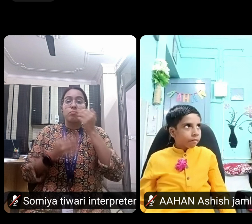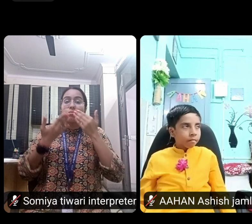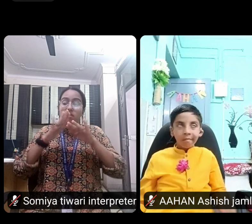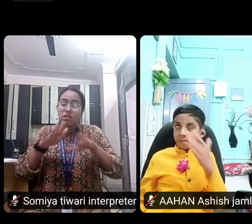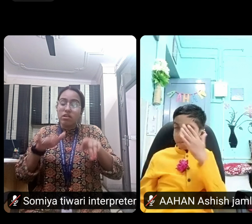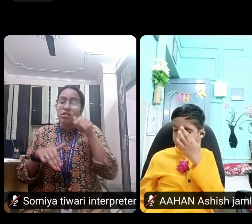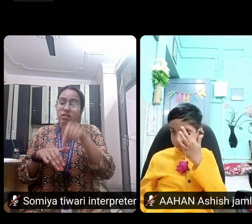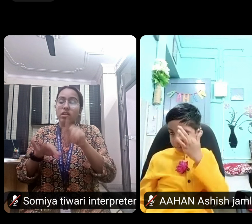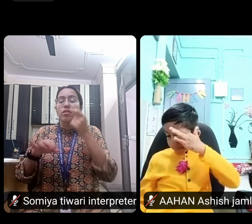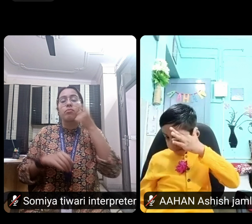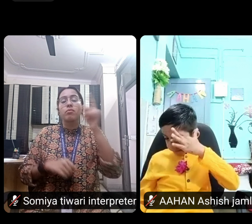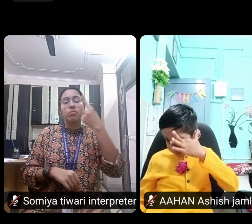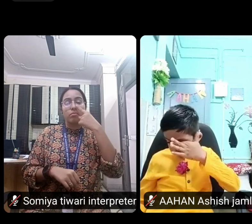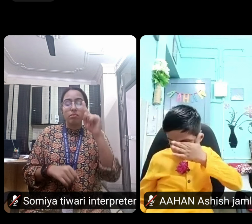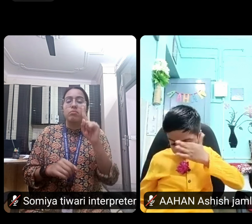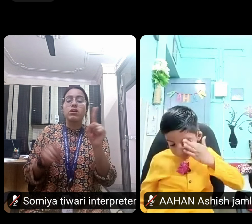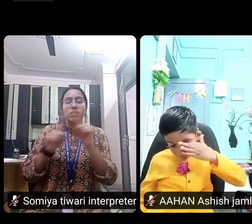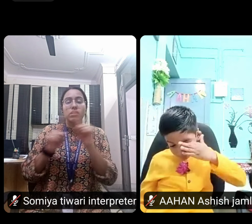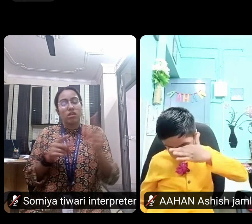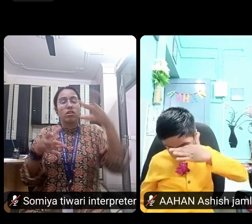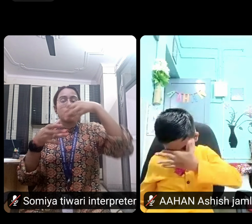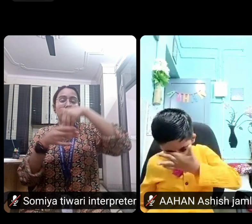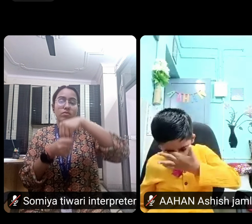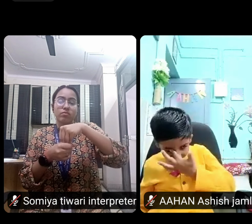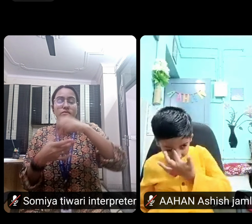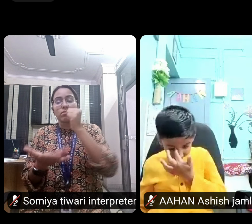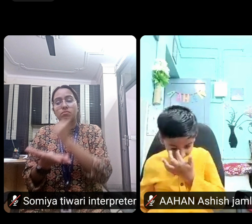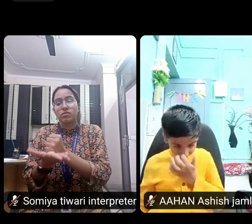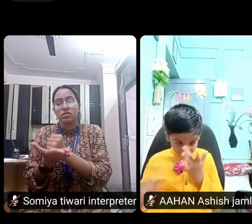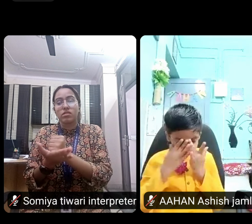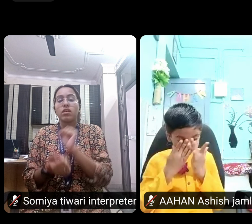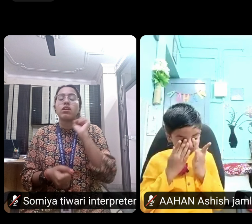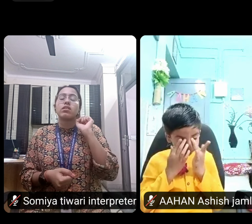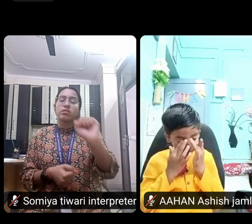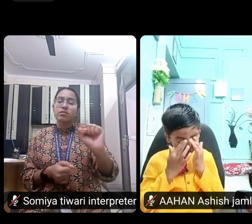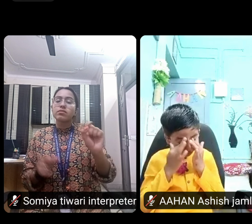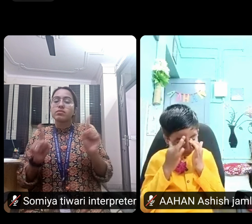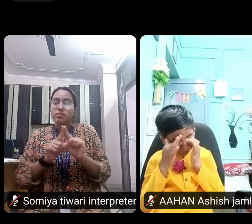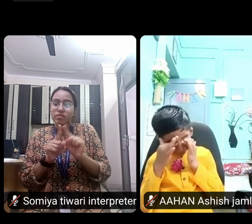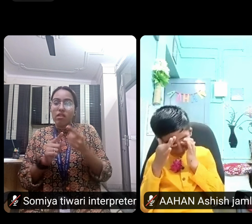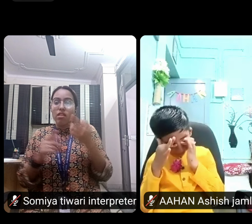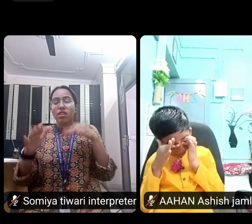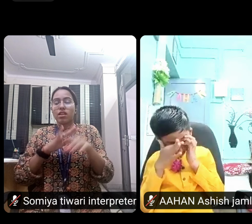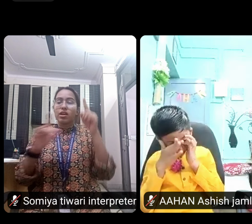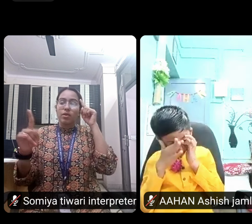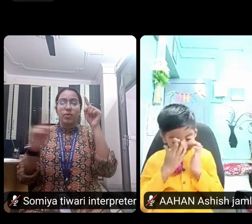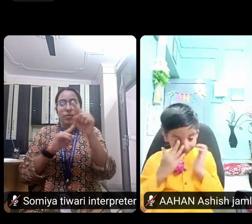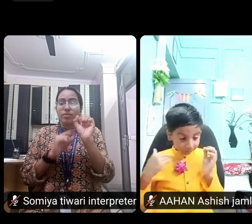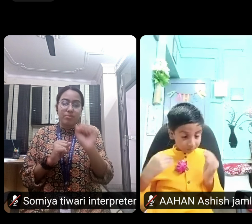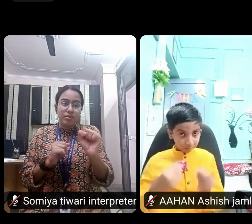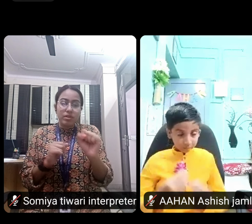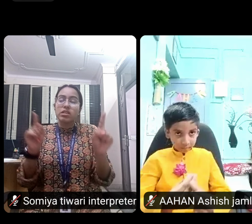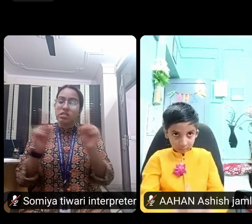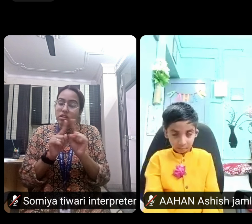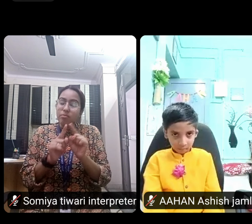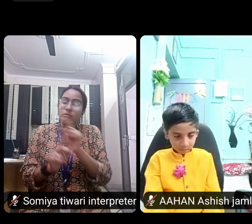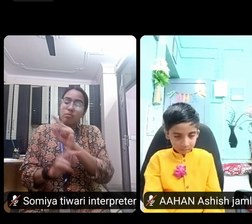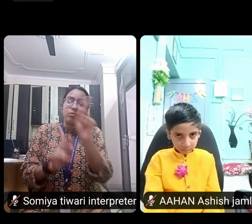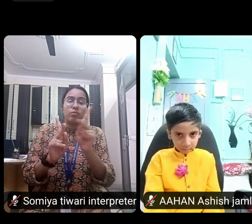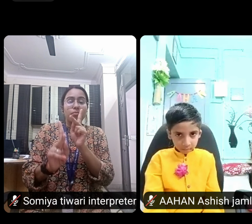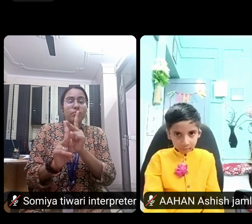जाता है। जो भी गोल्स हम लेते हैं थेरेपी में, तो वो